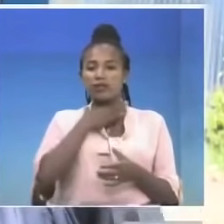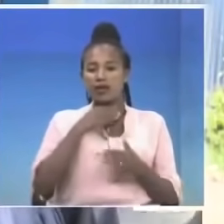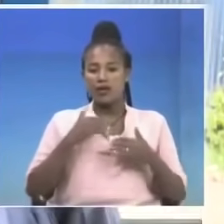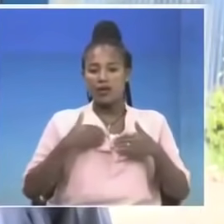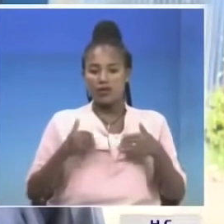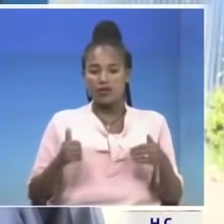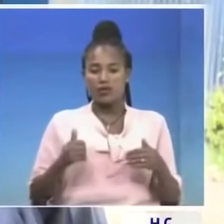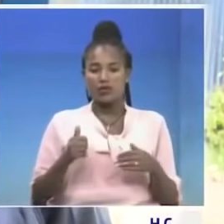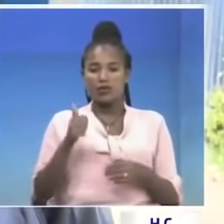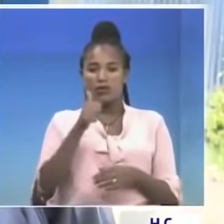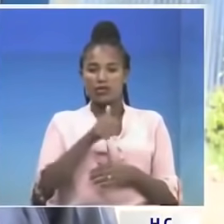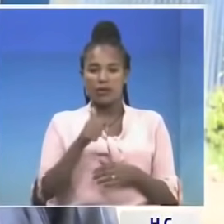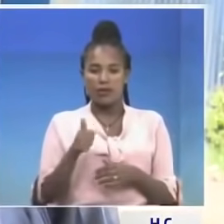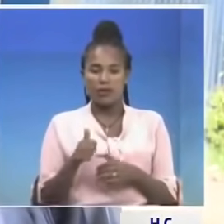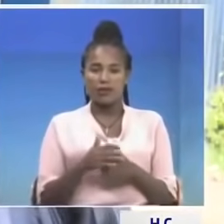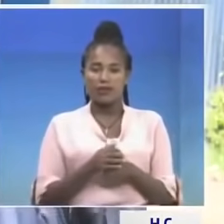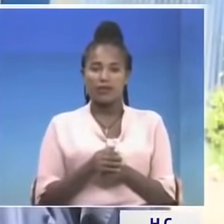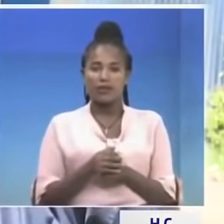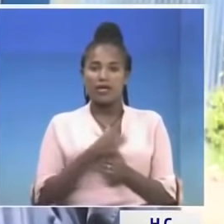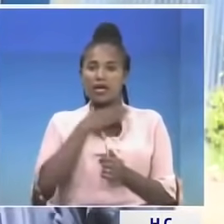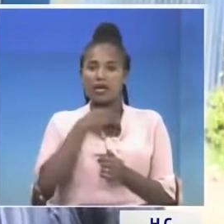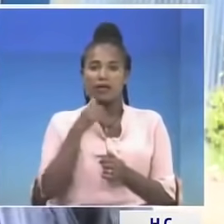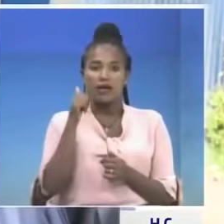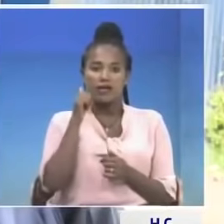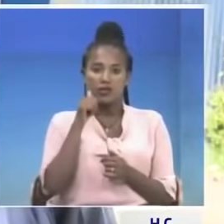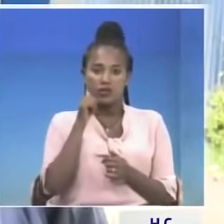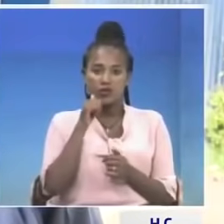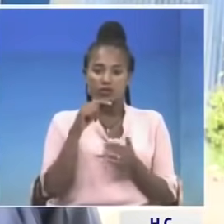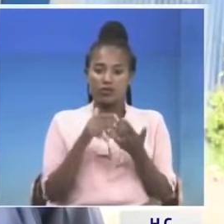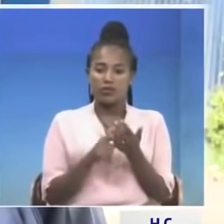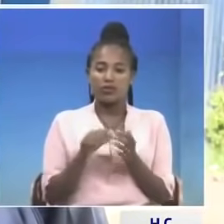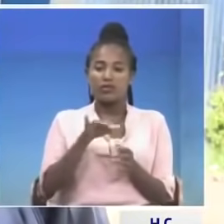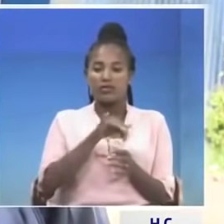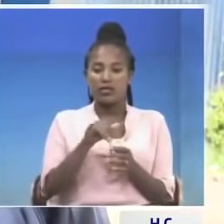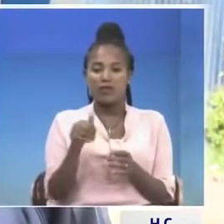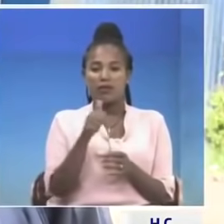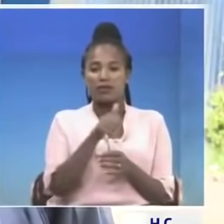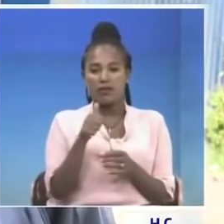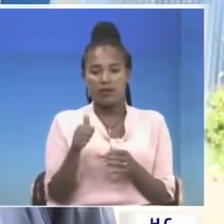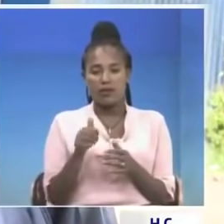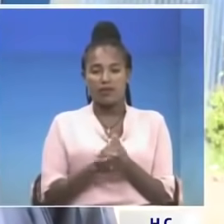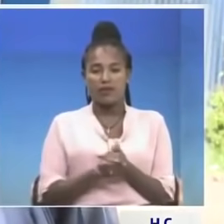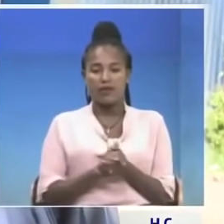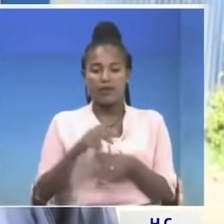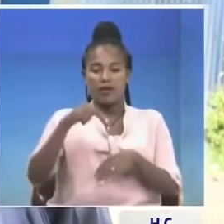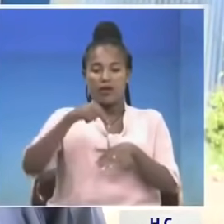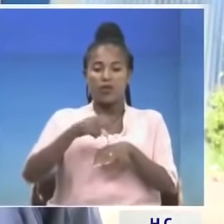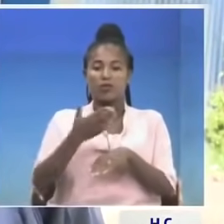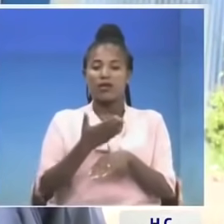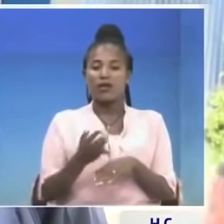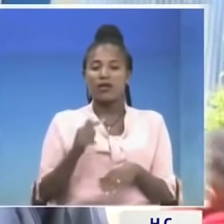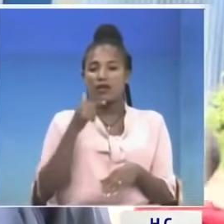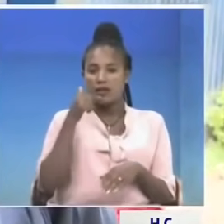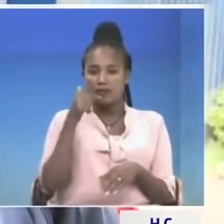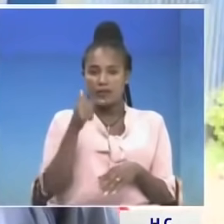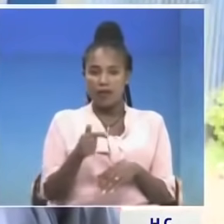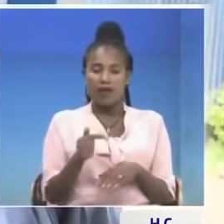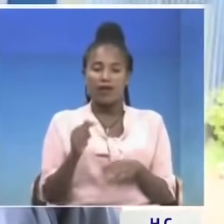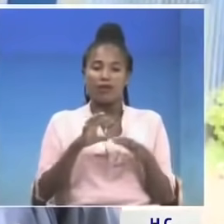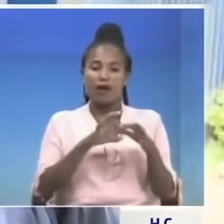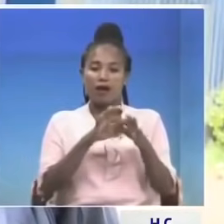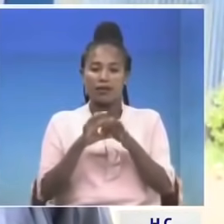ወጣቶች በአዲስ አበባ፣ የአማራ ሴቶችን እንዲሁም በተመሳሳይ በአዲስ አበባ ቁም ነገር የሚባል